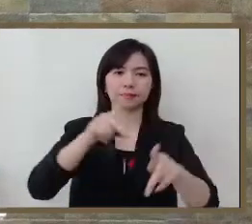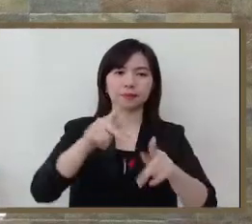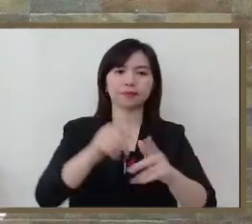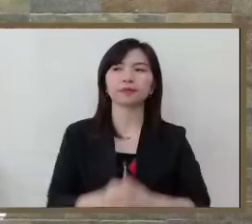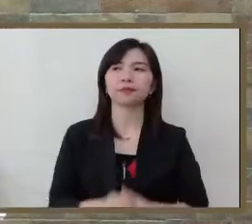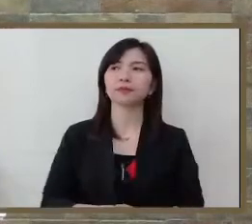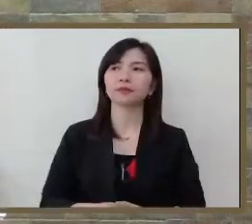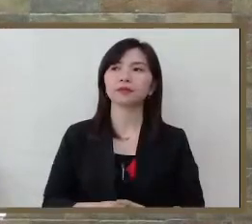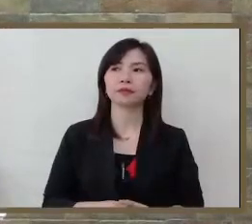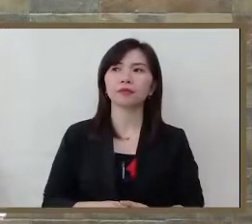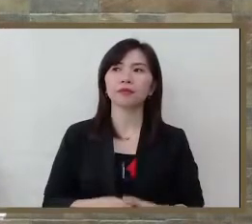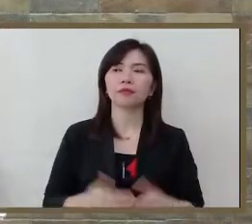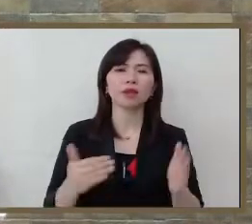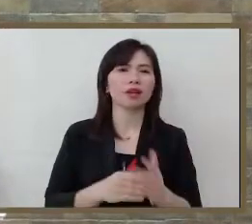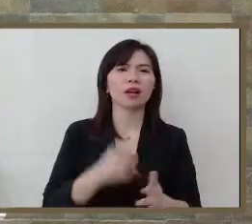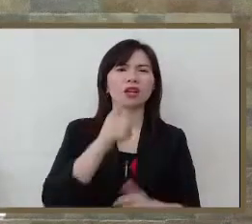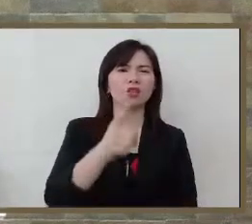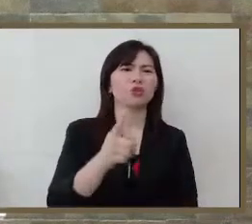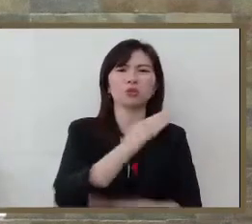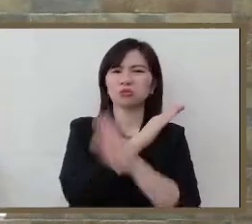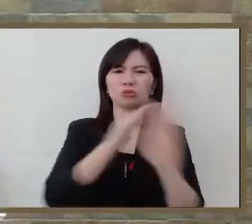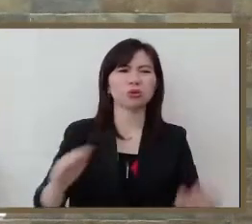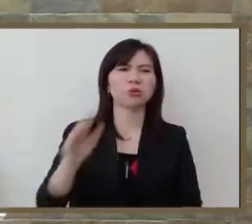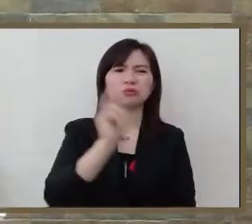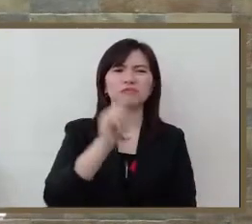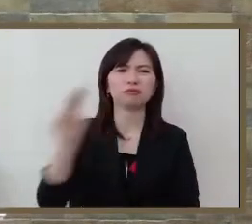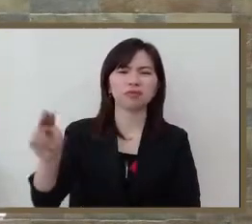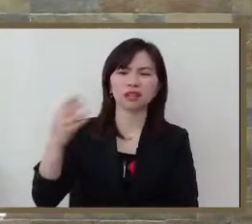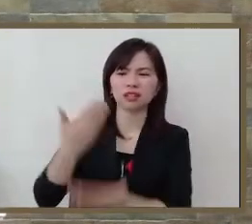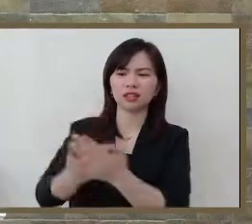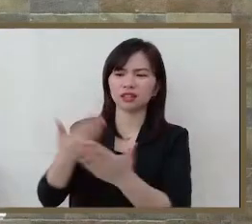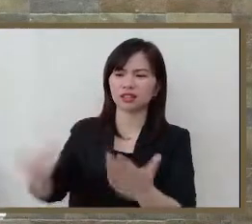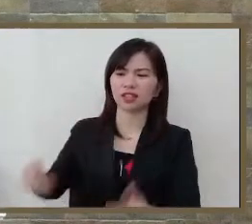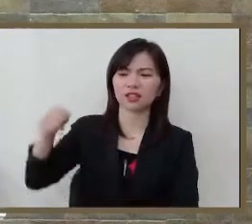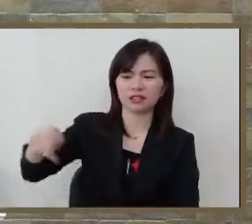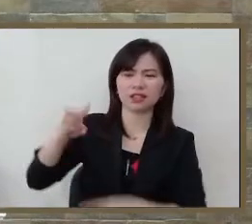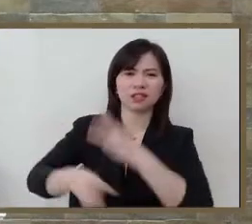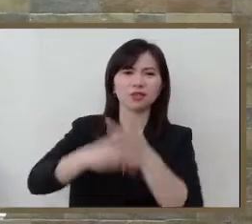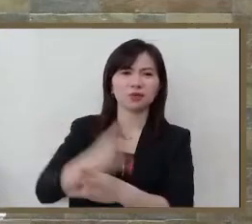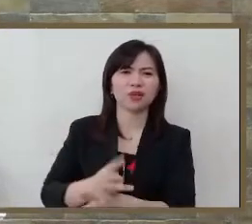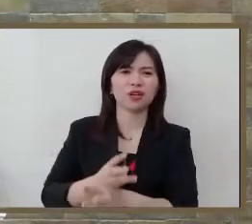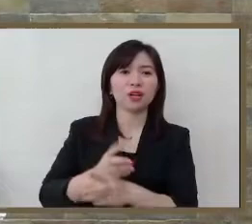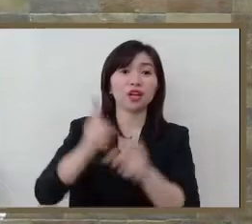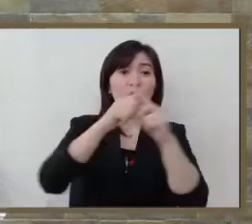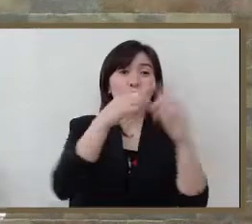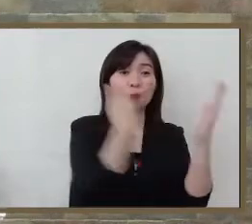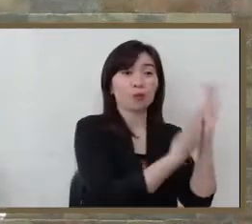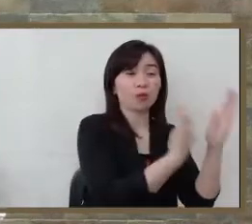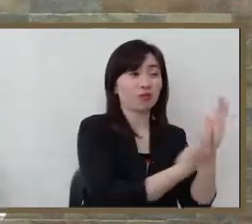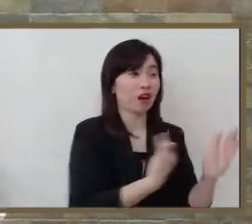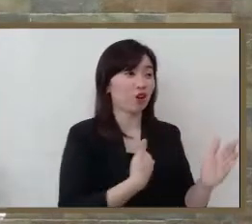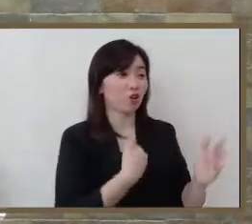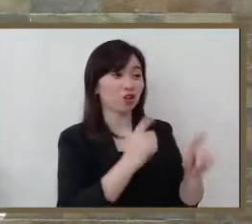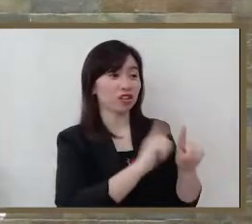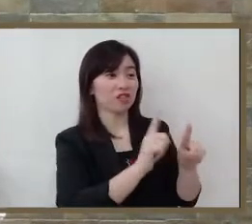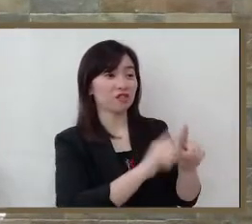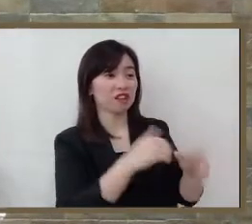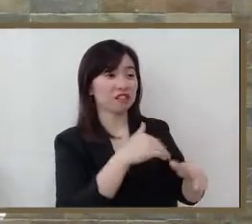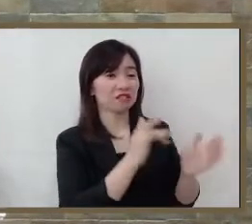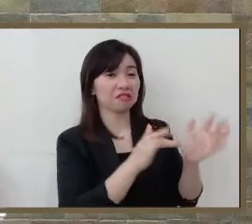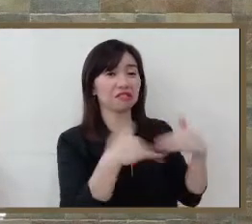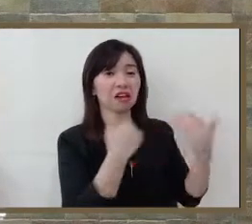You don't need the things of this world para sabihin ibang klase kang kabataan. That is a false